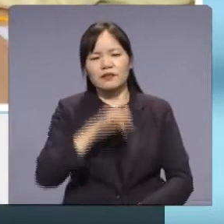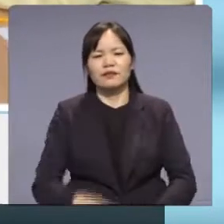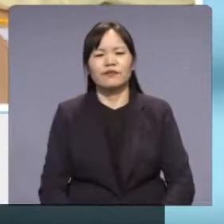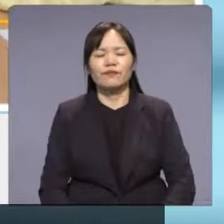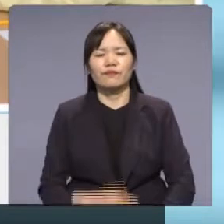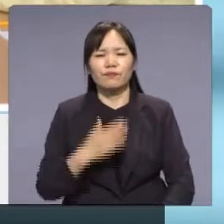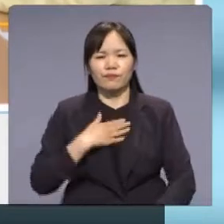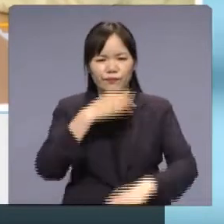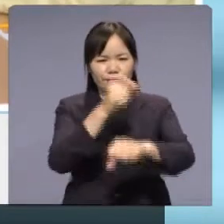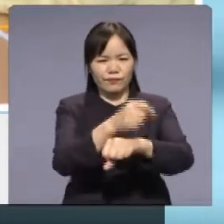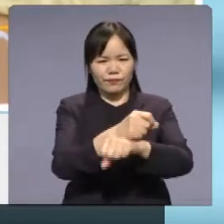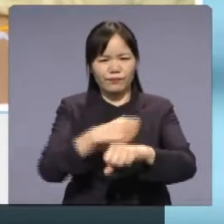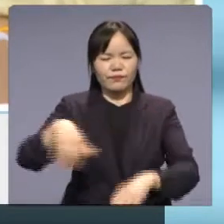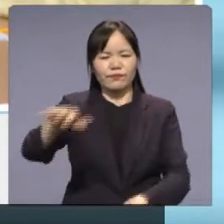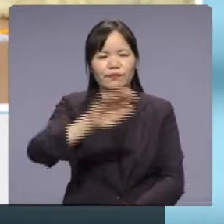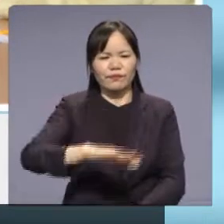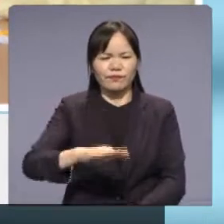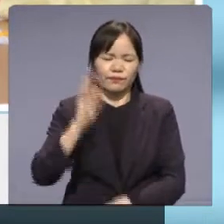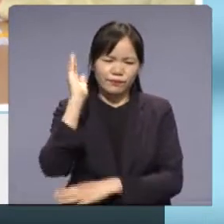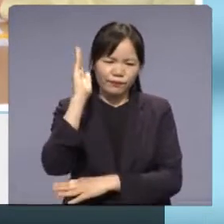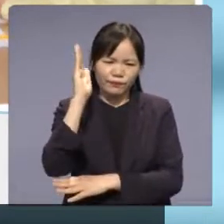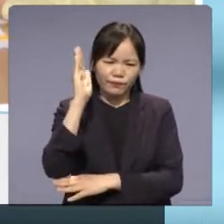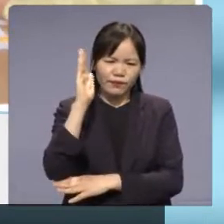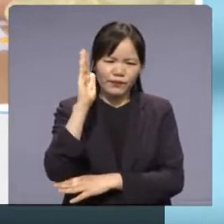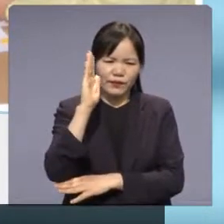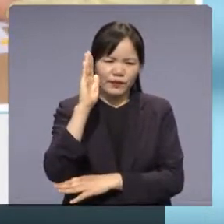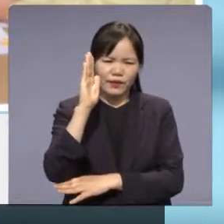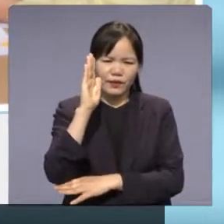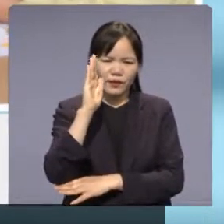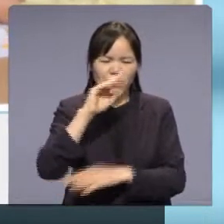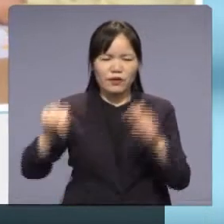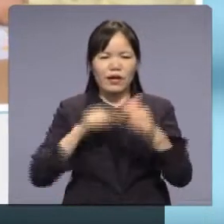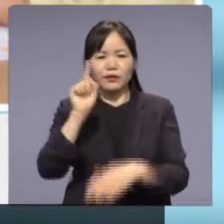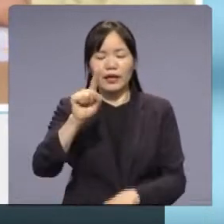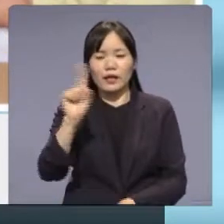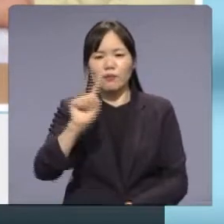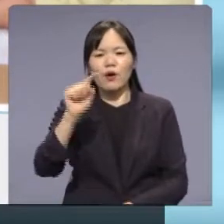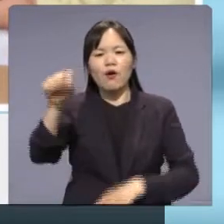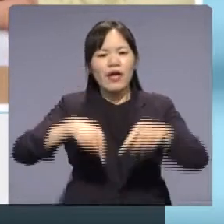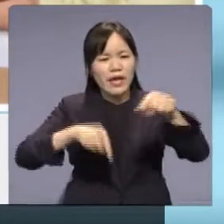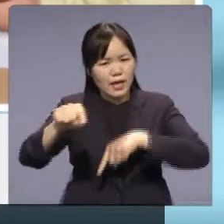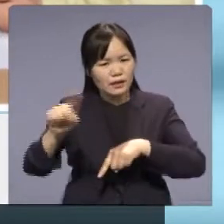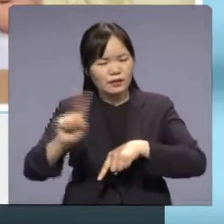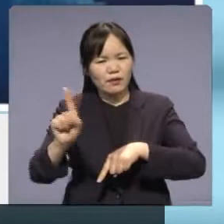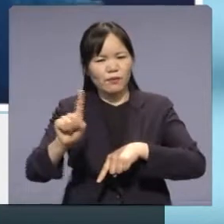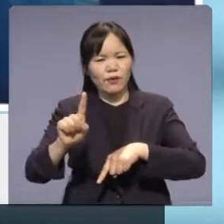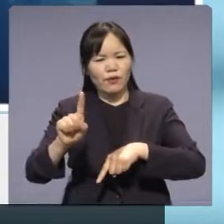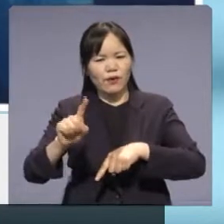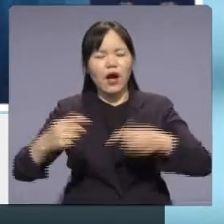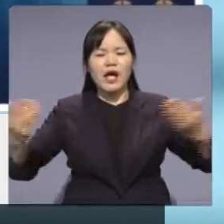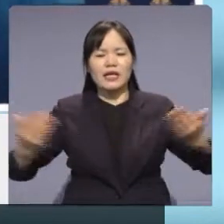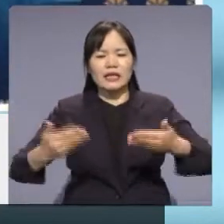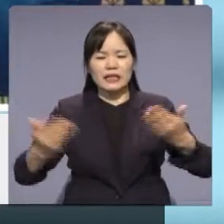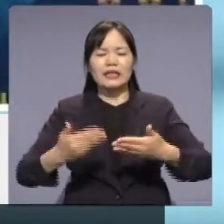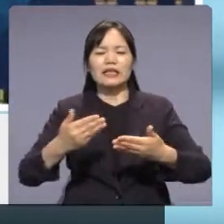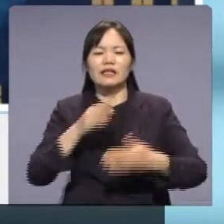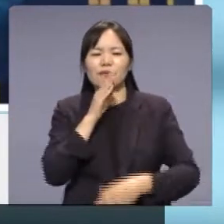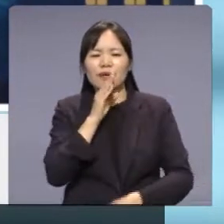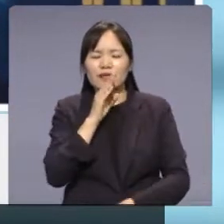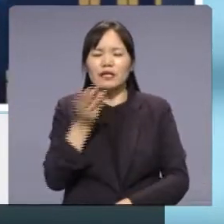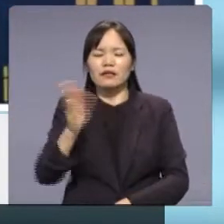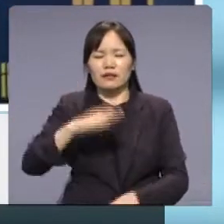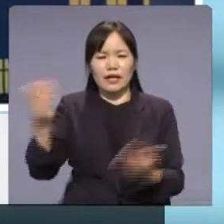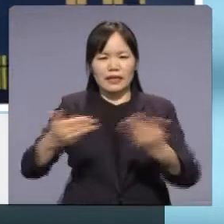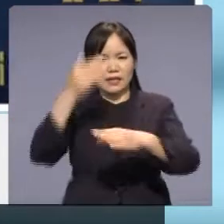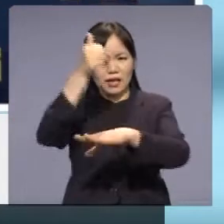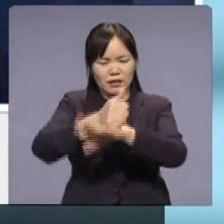제가 직원들에게 항상 많이 얘기했던 것 중에 하나가 우리 행정이라는 것은 그 일을 하는 거지만 일의